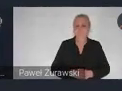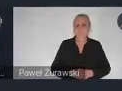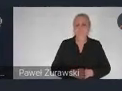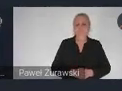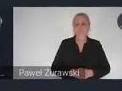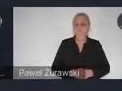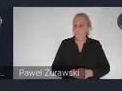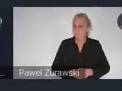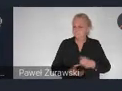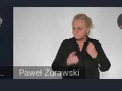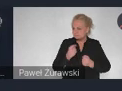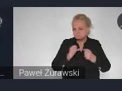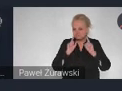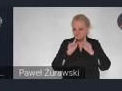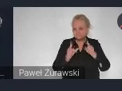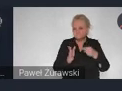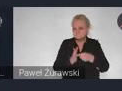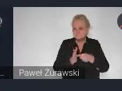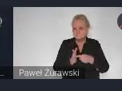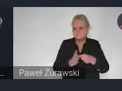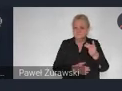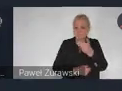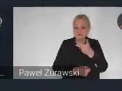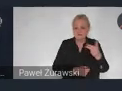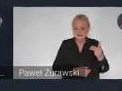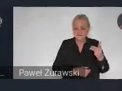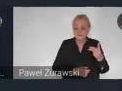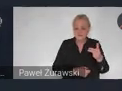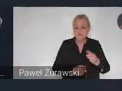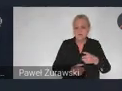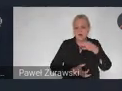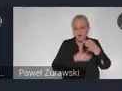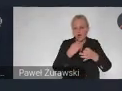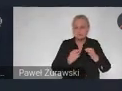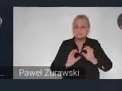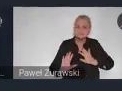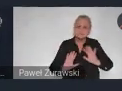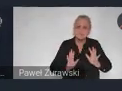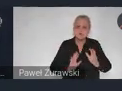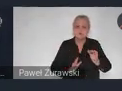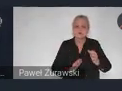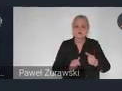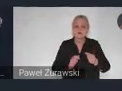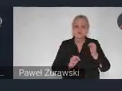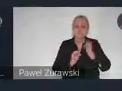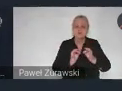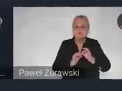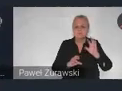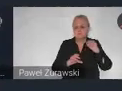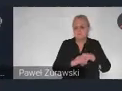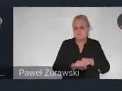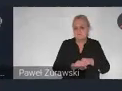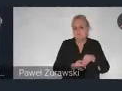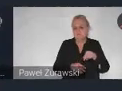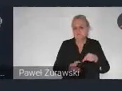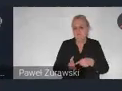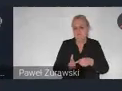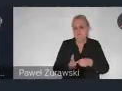trudno jest to to zagadnienie omówić w sposób szczegółowy Podczas tego